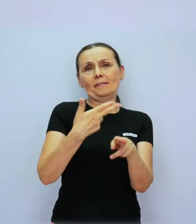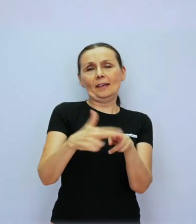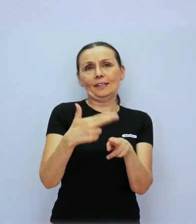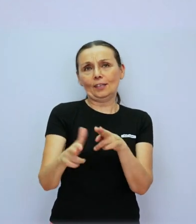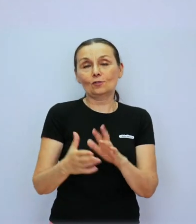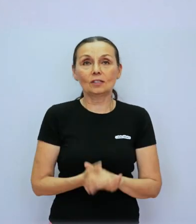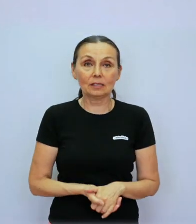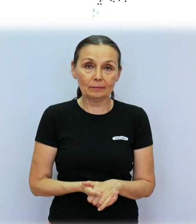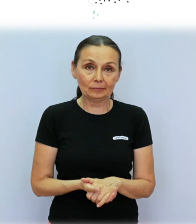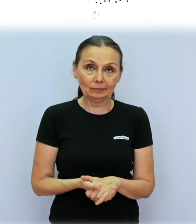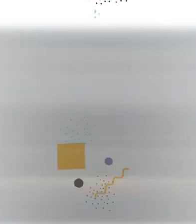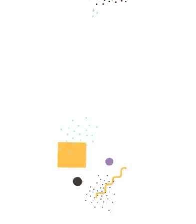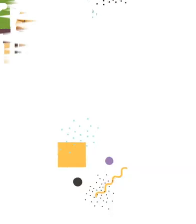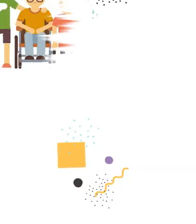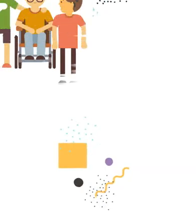začať to meniť.